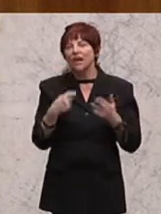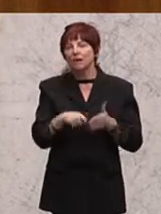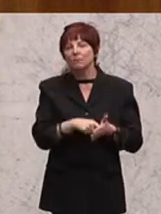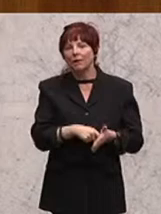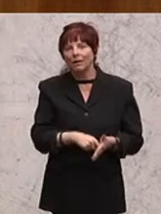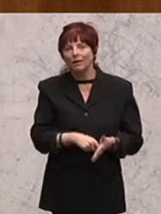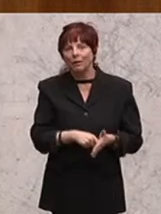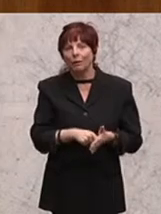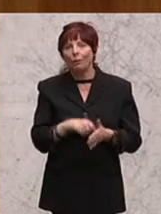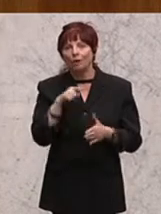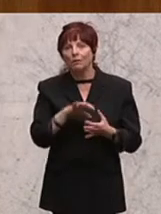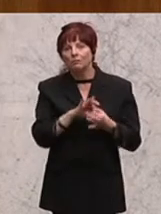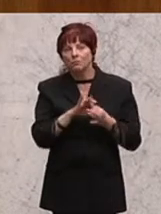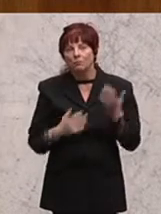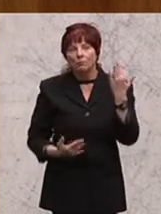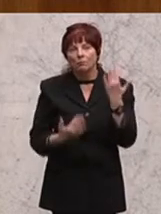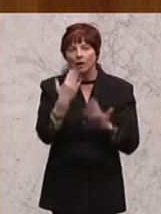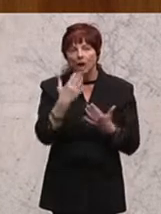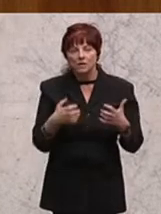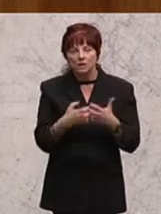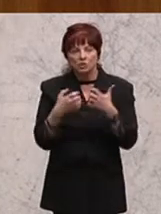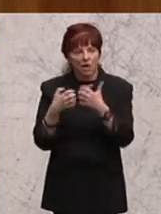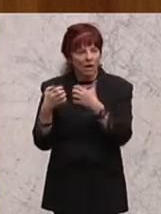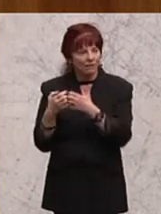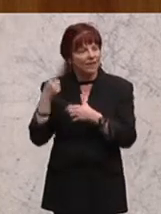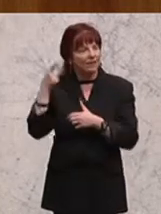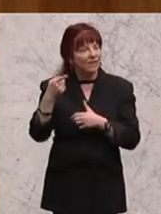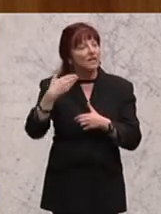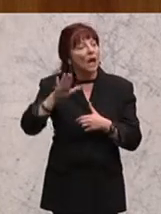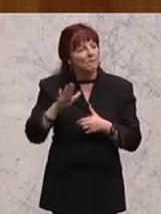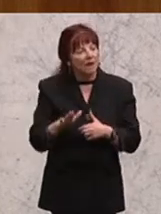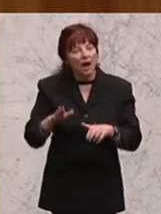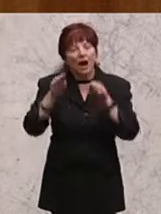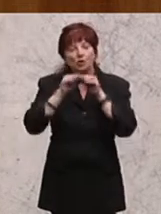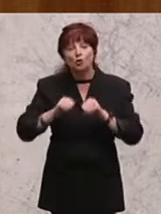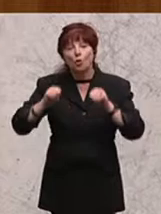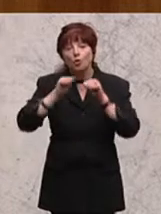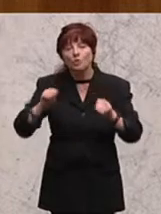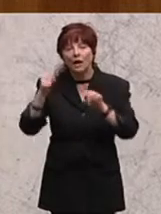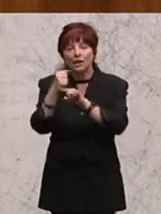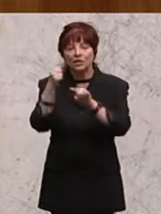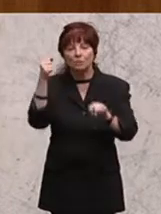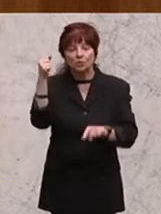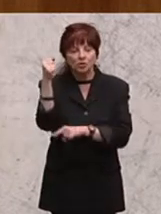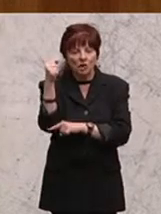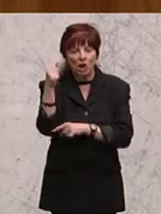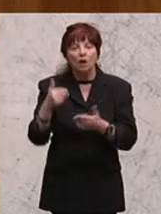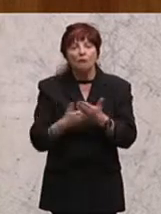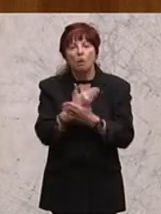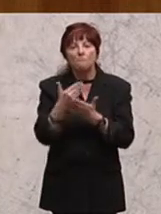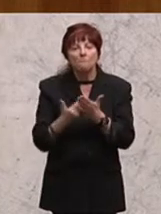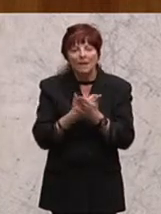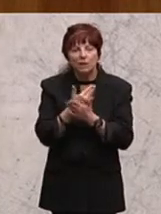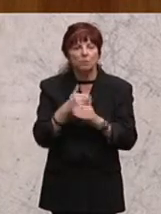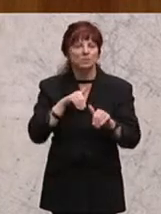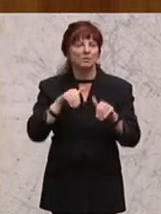Bilanzerstellung. Das ist mehr als das Unterrichtsbudget, das Bildungs- Ministerin Budget für ein Jahr. Das heißt, wir